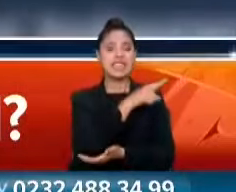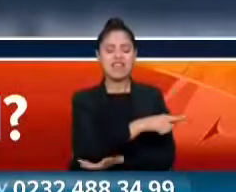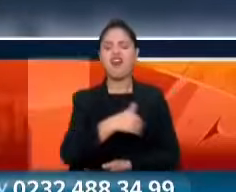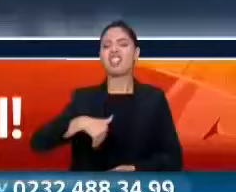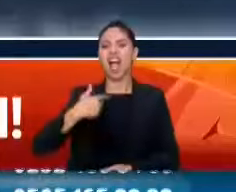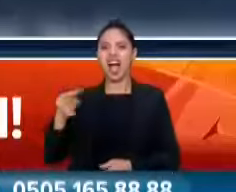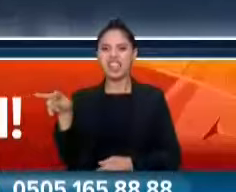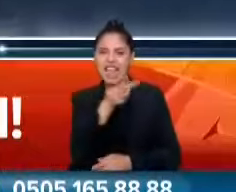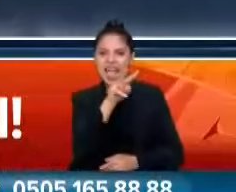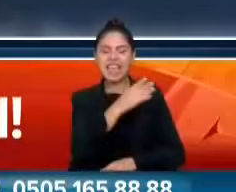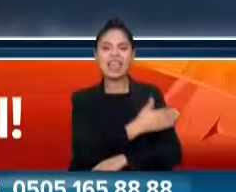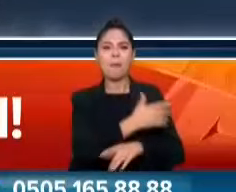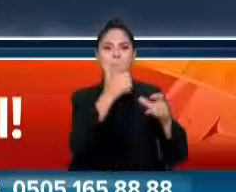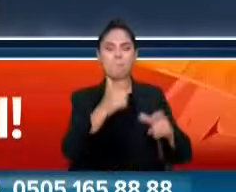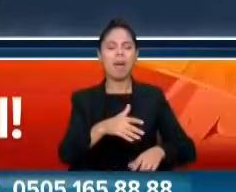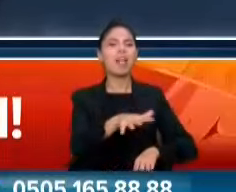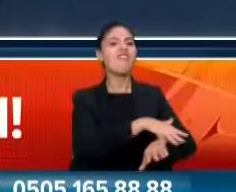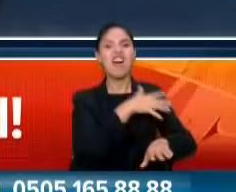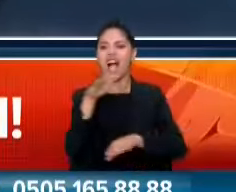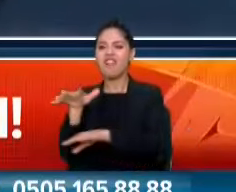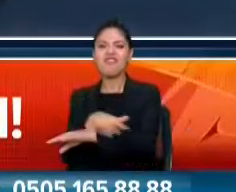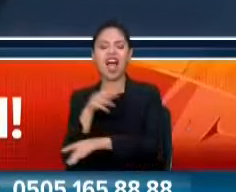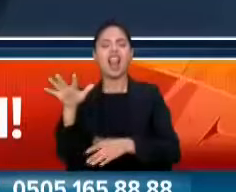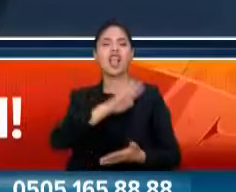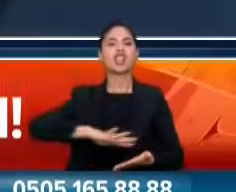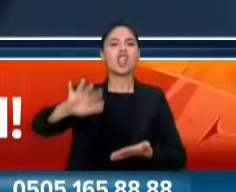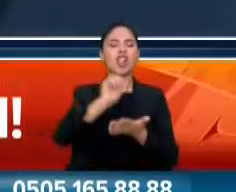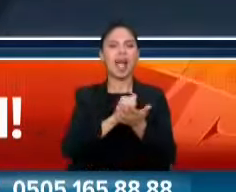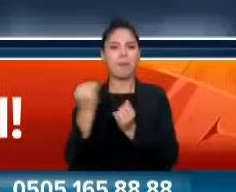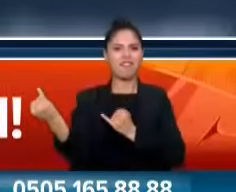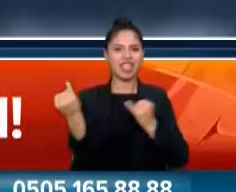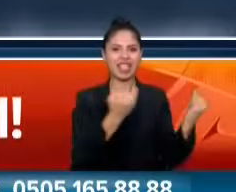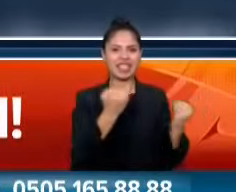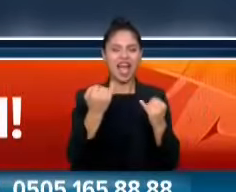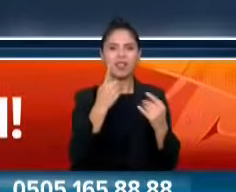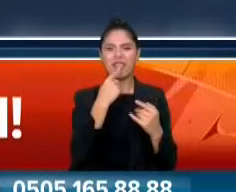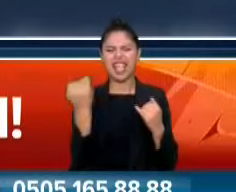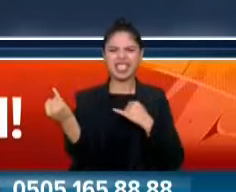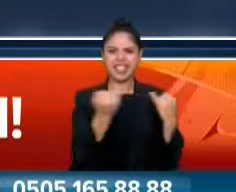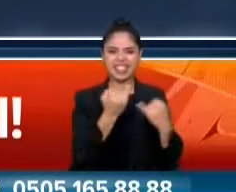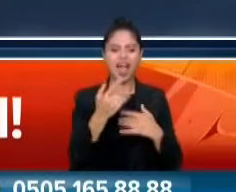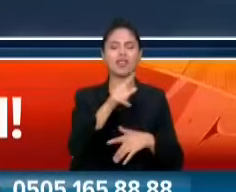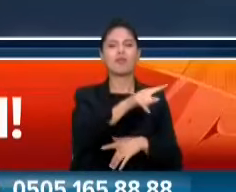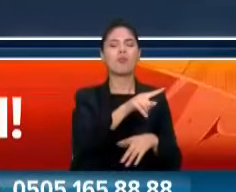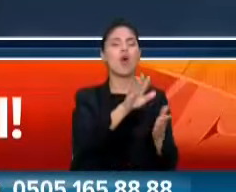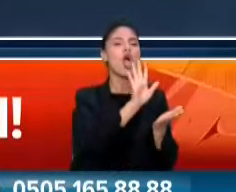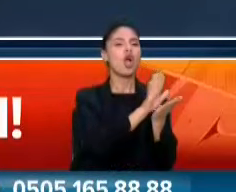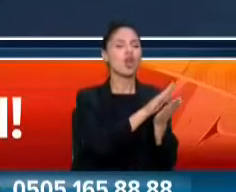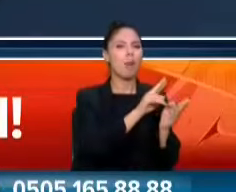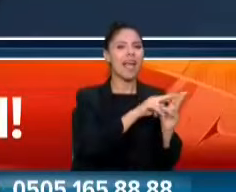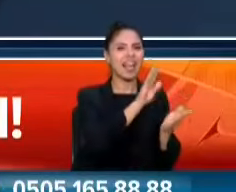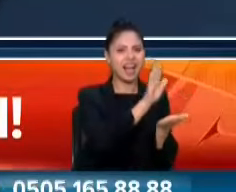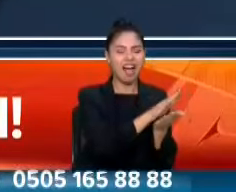Aksaray iki kentin valilerinin sosyal medya üzerinden başlattığı çatışmanın ardından Kangal köpeği ile Aksaray